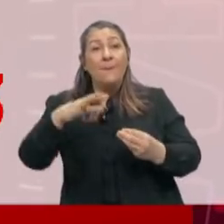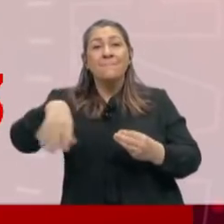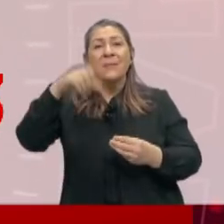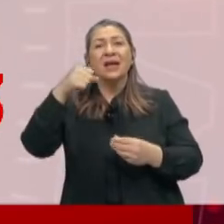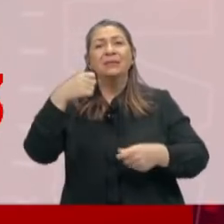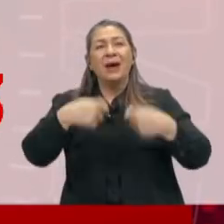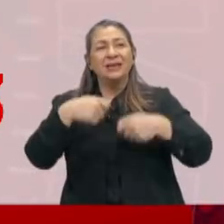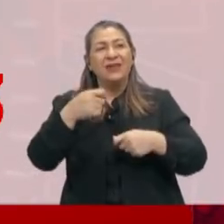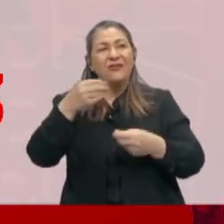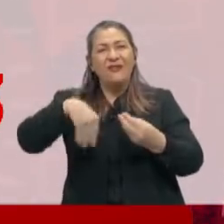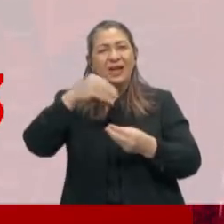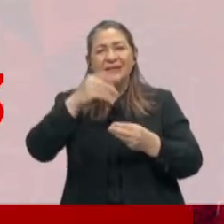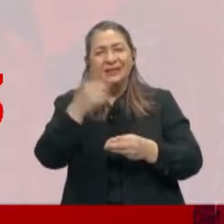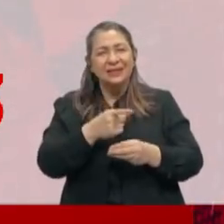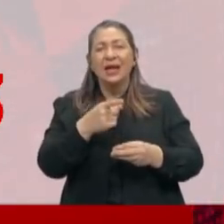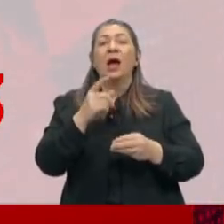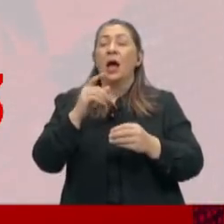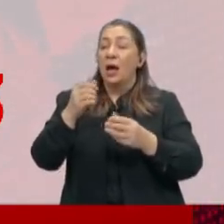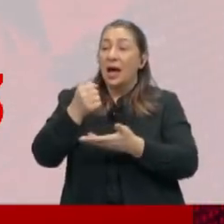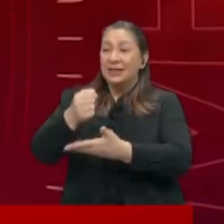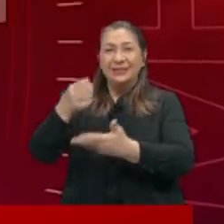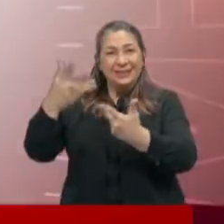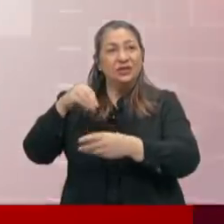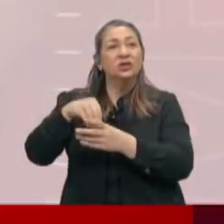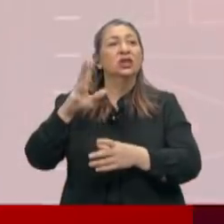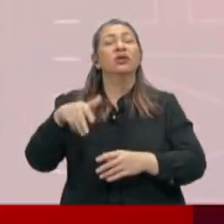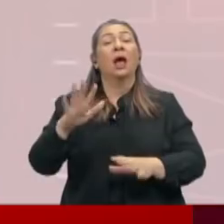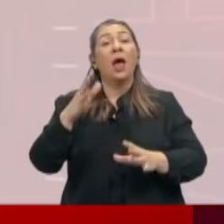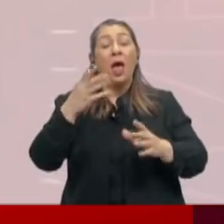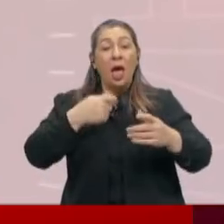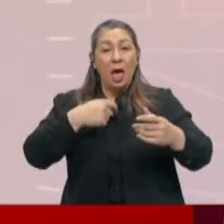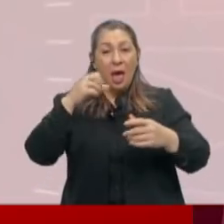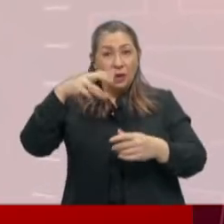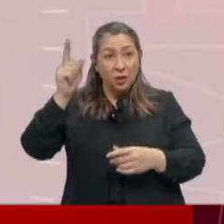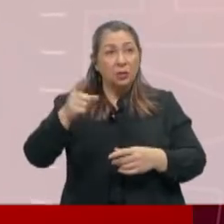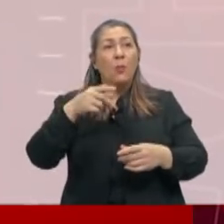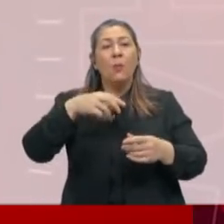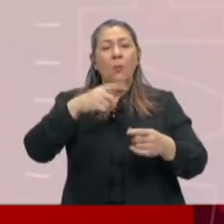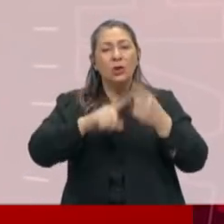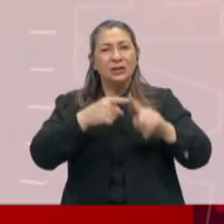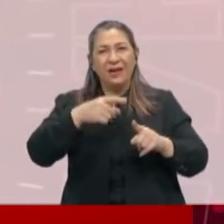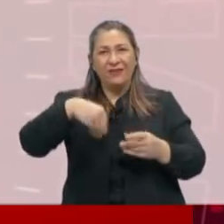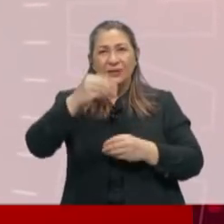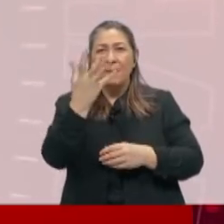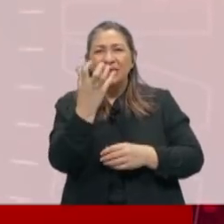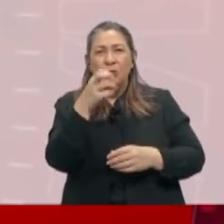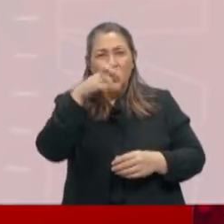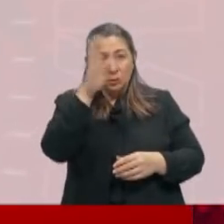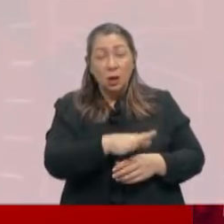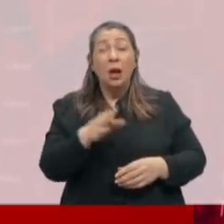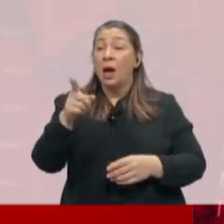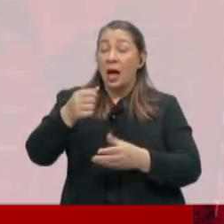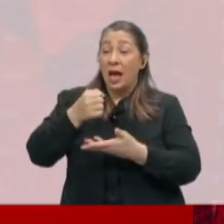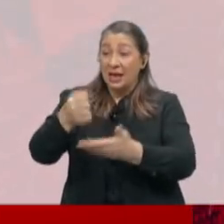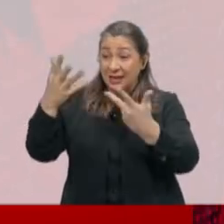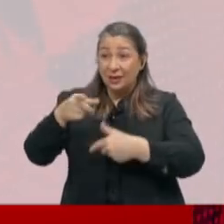Bankası'nın faiz oranı hazine için de geçerli olamadı. Erdoğan politikacı faizini 5 puan düşürdü ama hazinenin